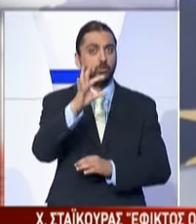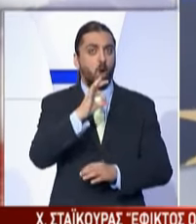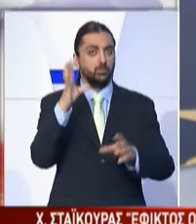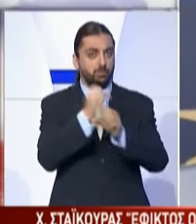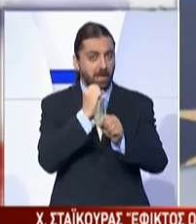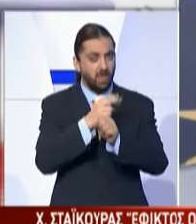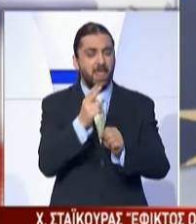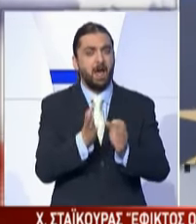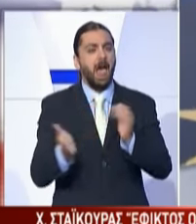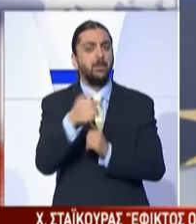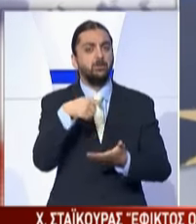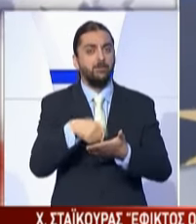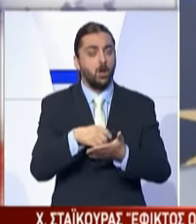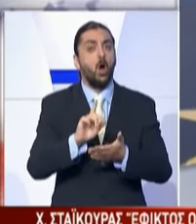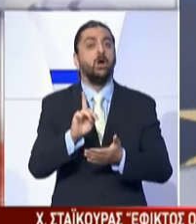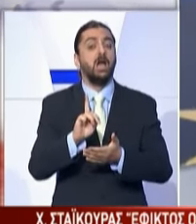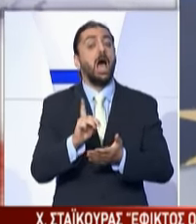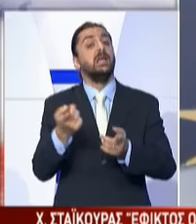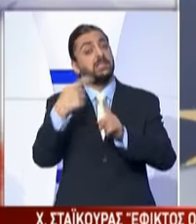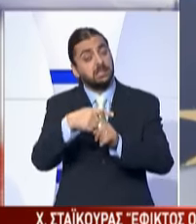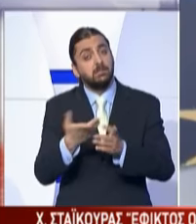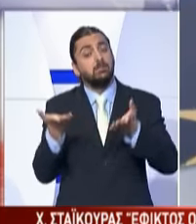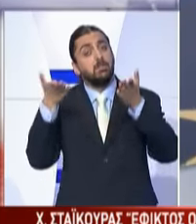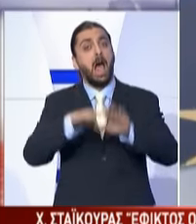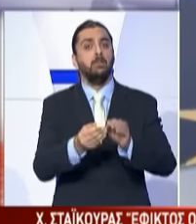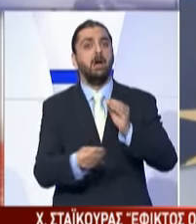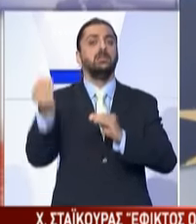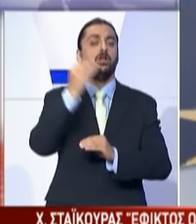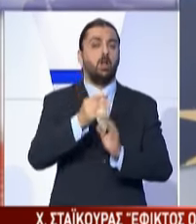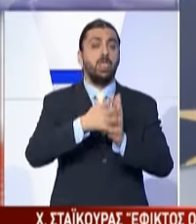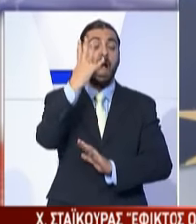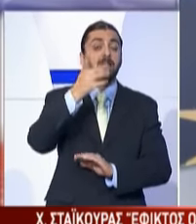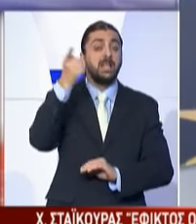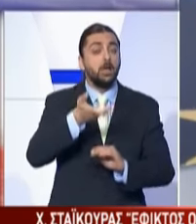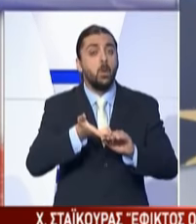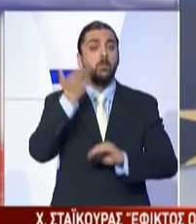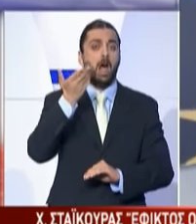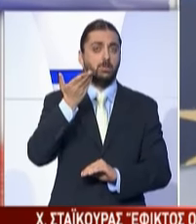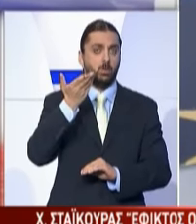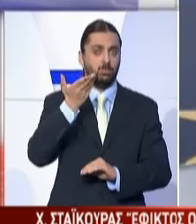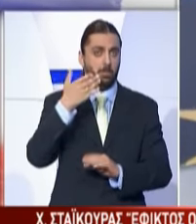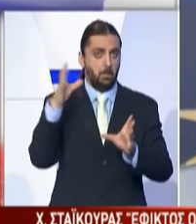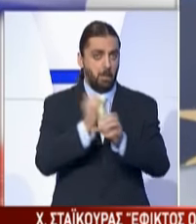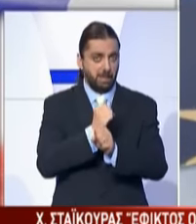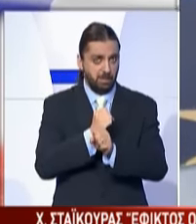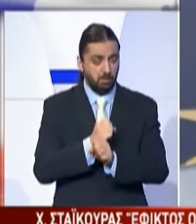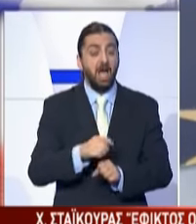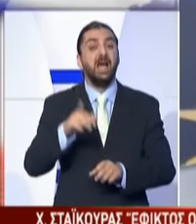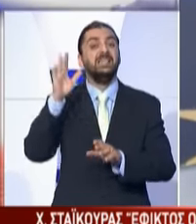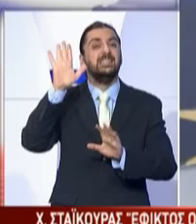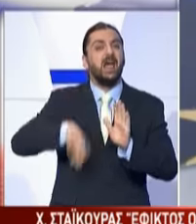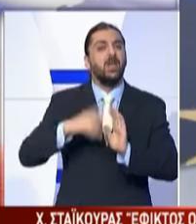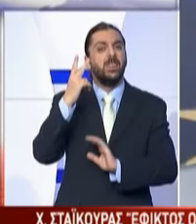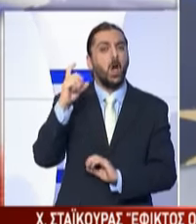φόρους, αλλά τους περικαλύπτουμε κατά 14%. Αυτή η ενθαρρυντική εικόνα τους τελευταίους